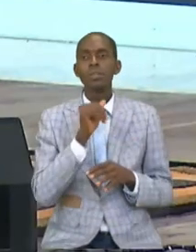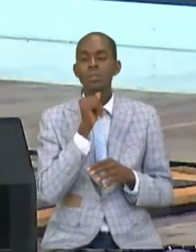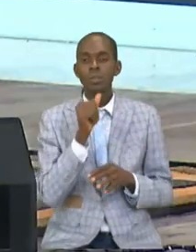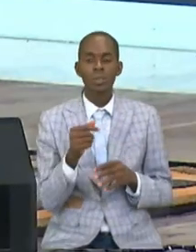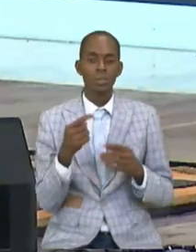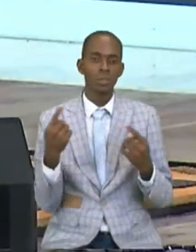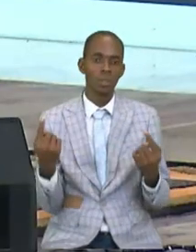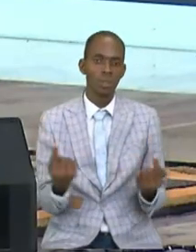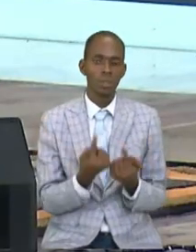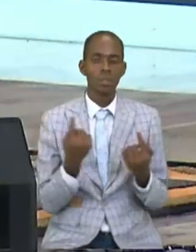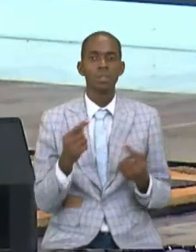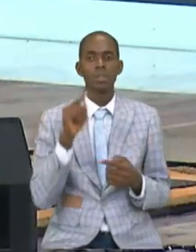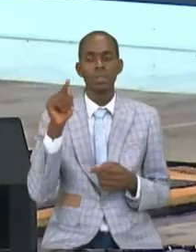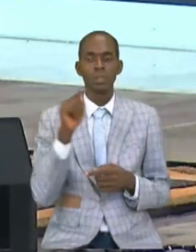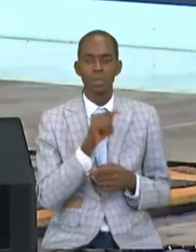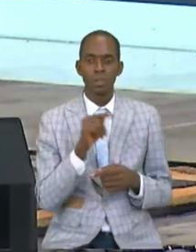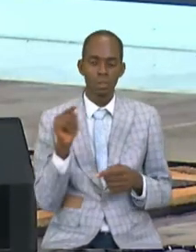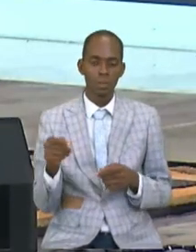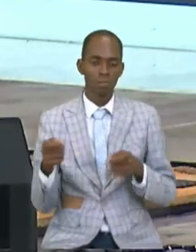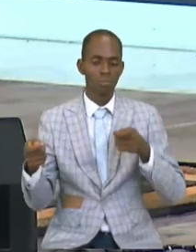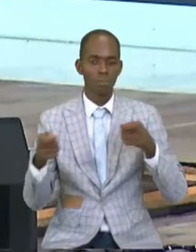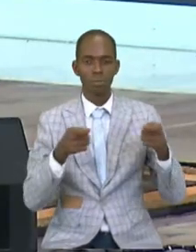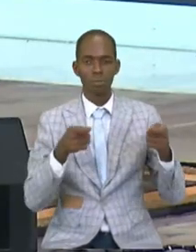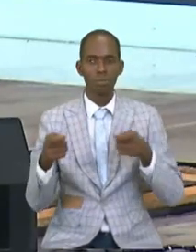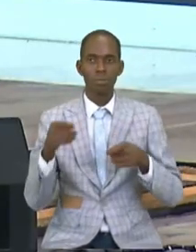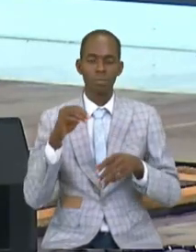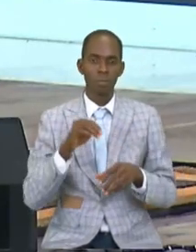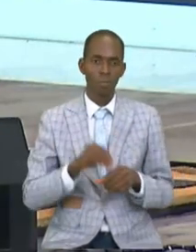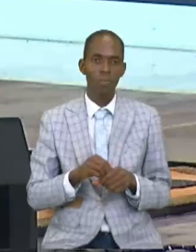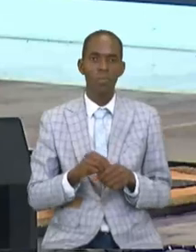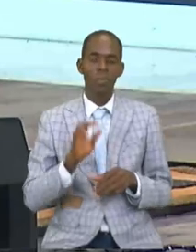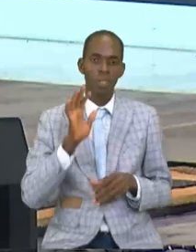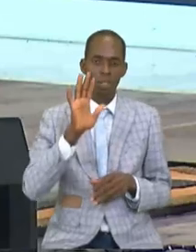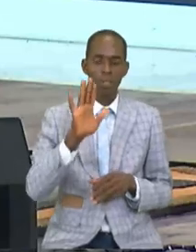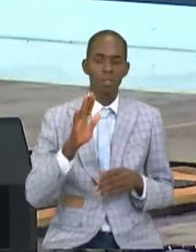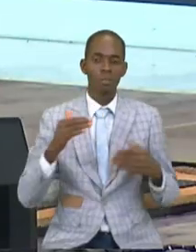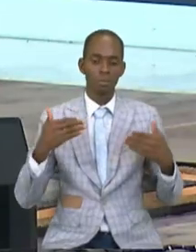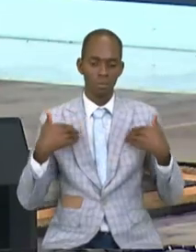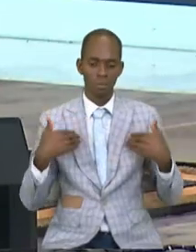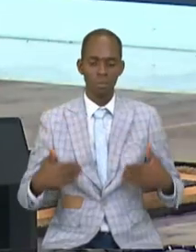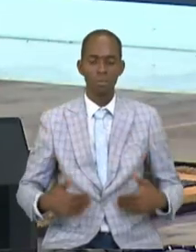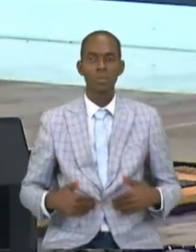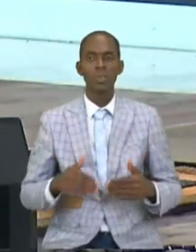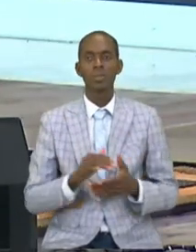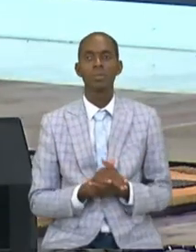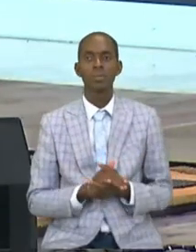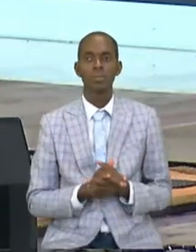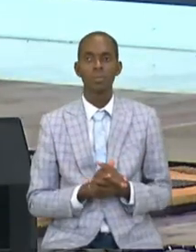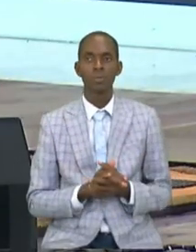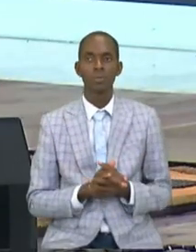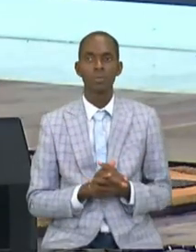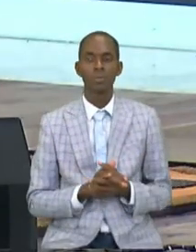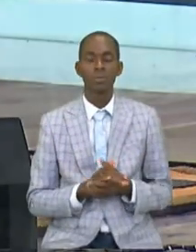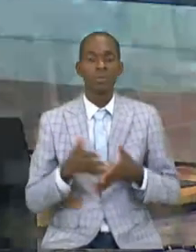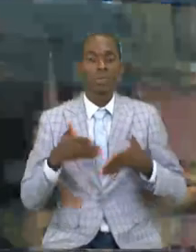Que le péché ne règne donc point dans votre corps